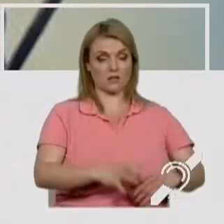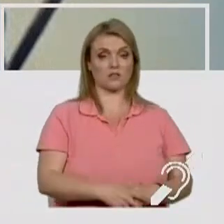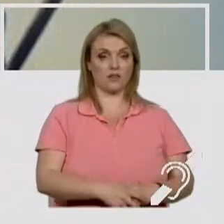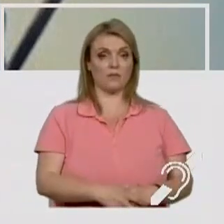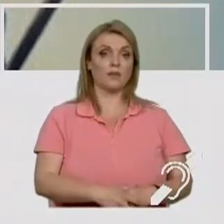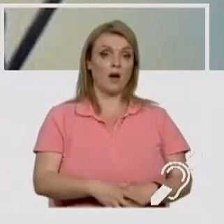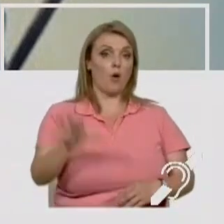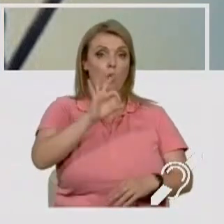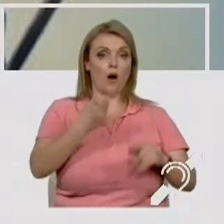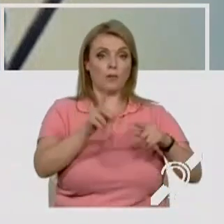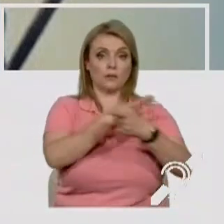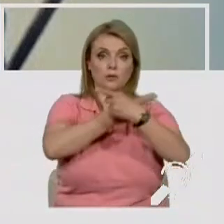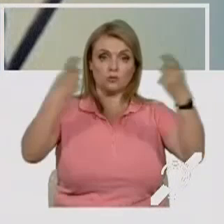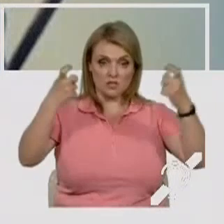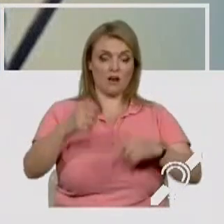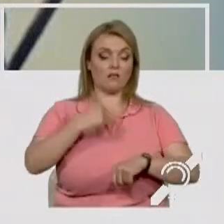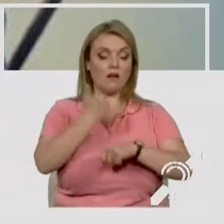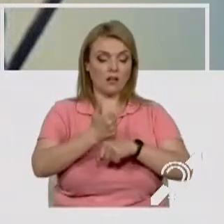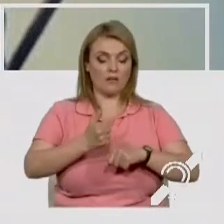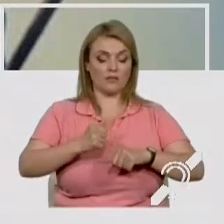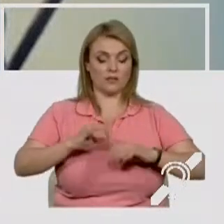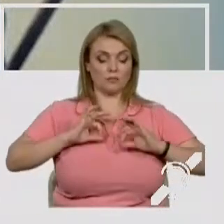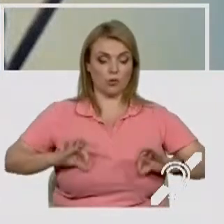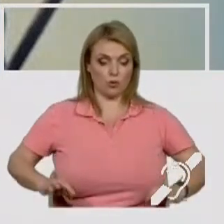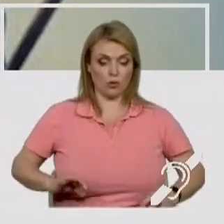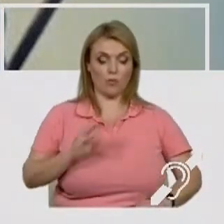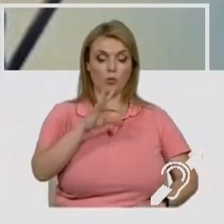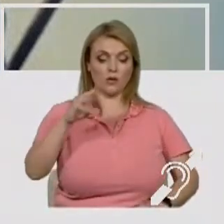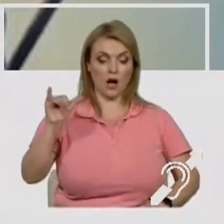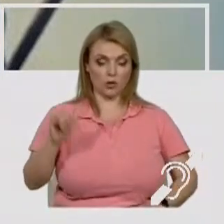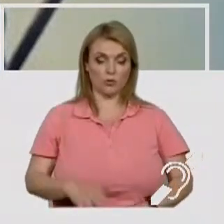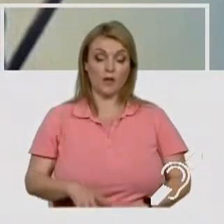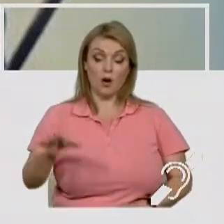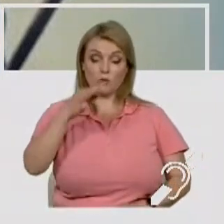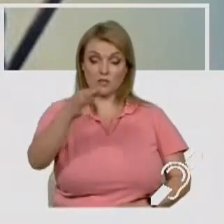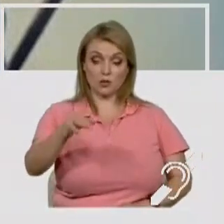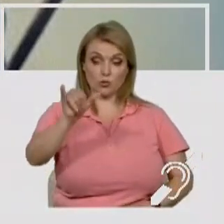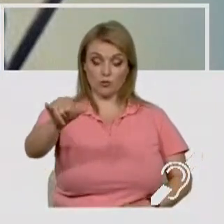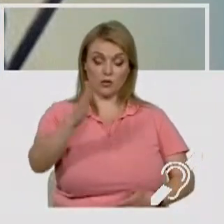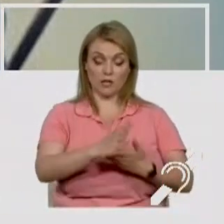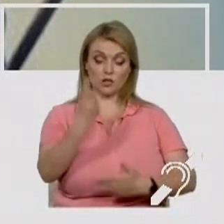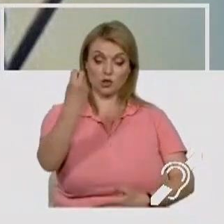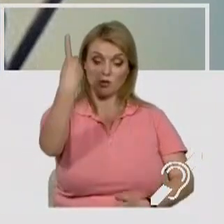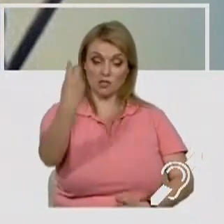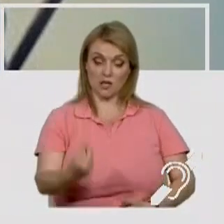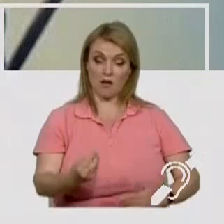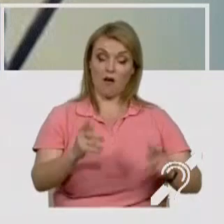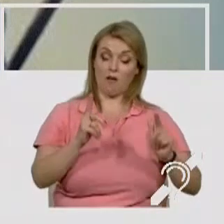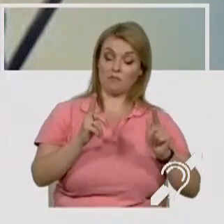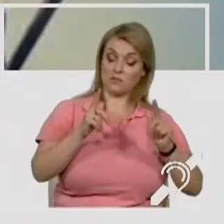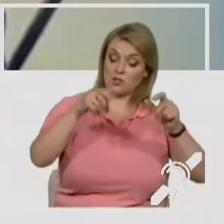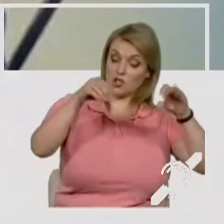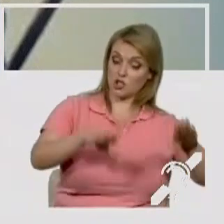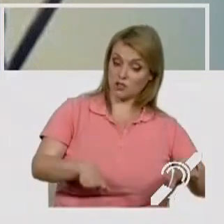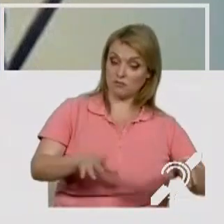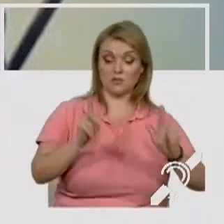fost făcut de procurorul general Ion Munteanu, care susține că procurorii mai au la dispoziție o zi pentru a decide dacă acceptă sau